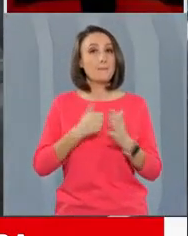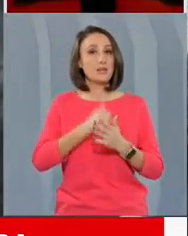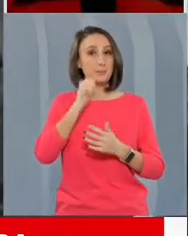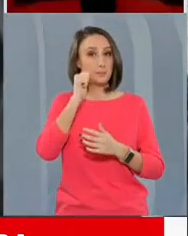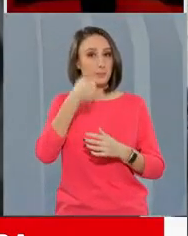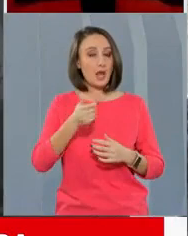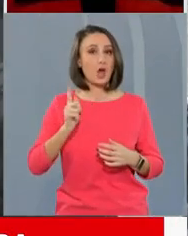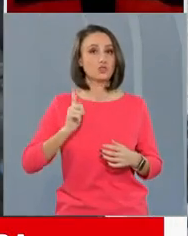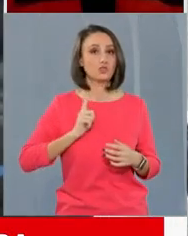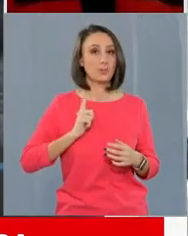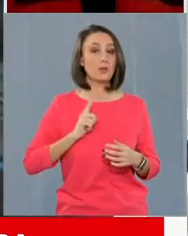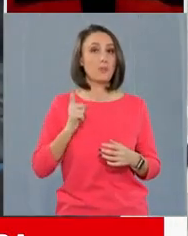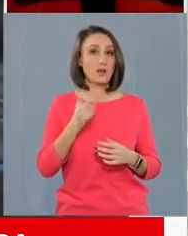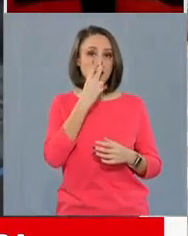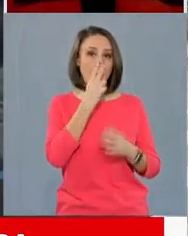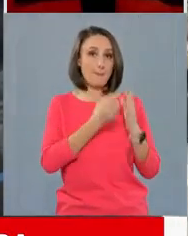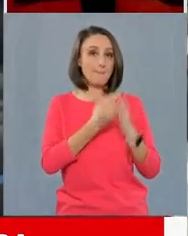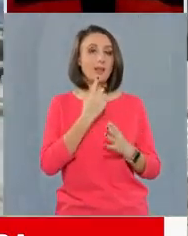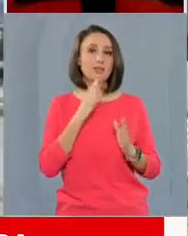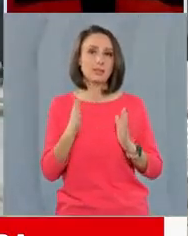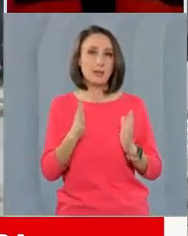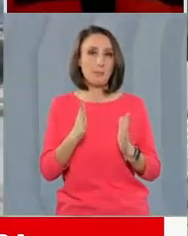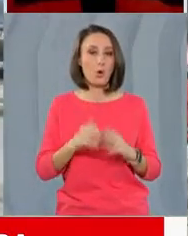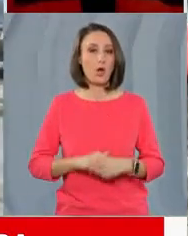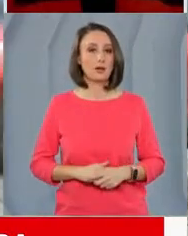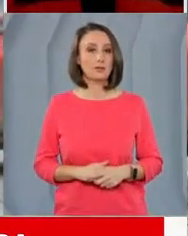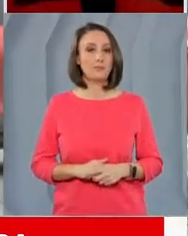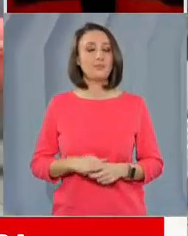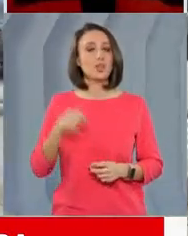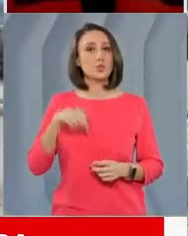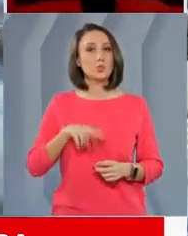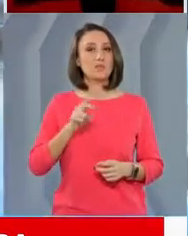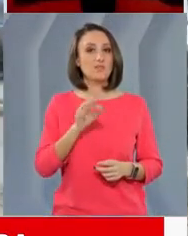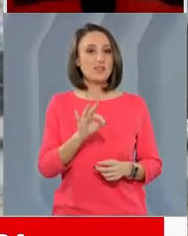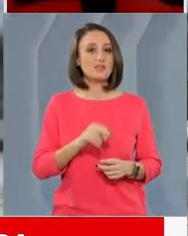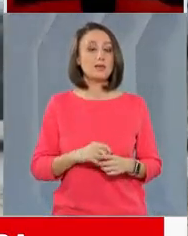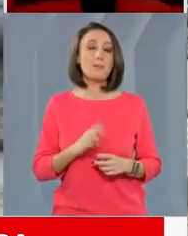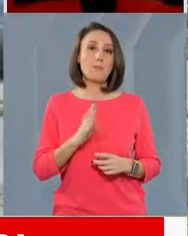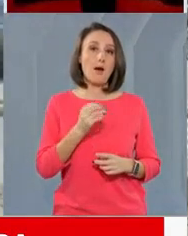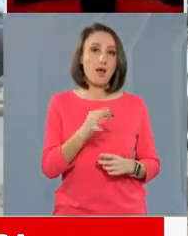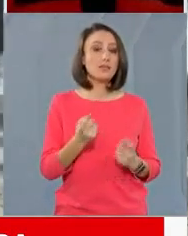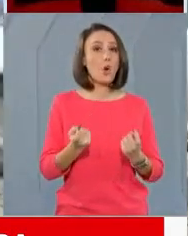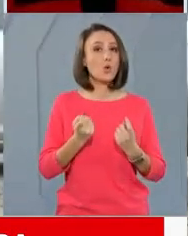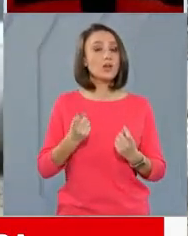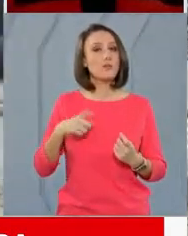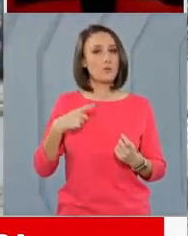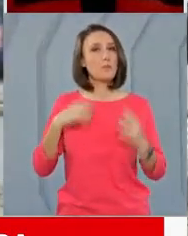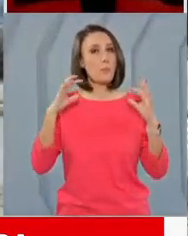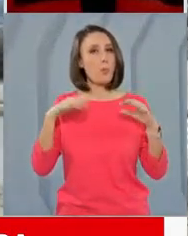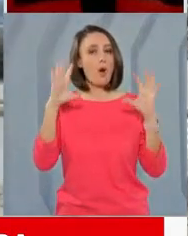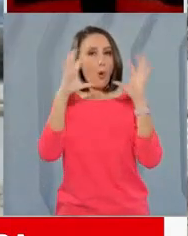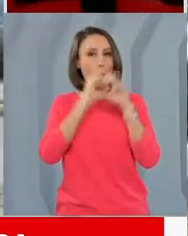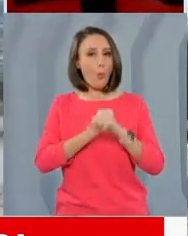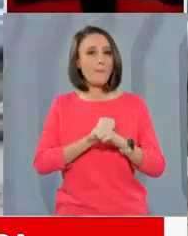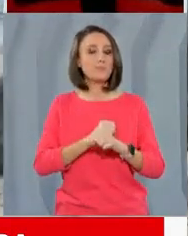ne așteptăm ca ele să apară temporar și pe arii restrânse în partea de sud-vest a teritoriului, în Banat, în Oltenia, vor fi ploi la noapte,